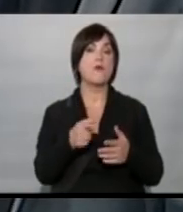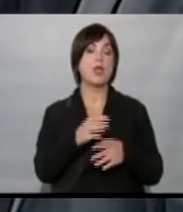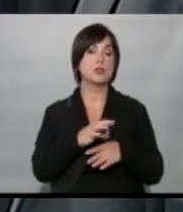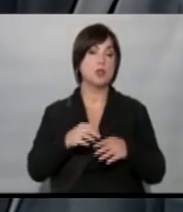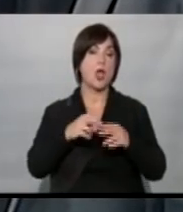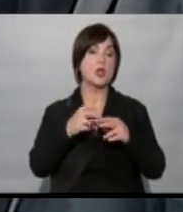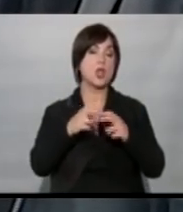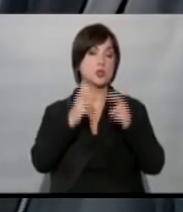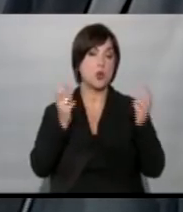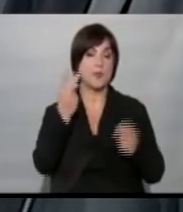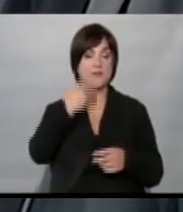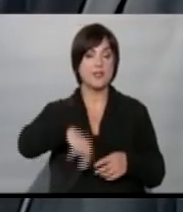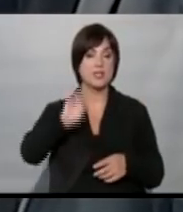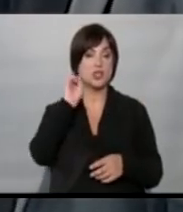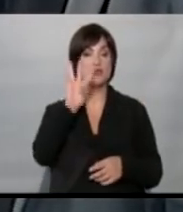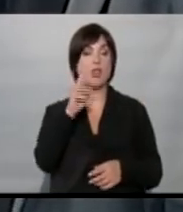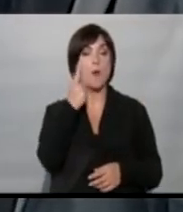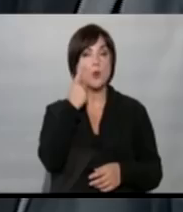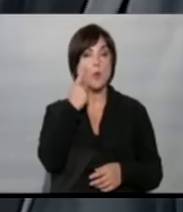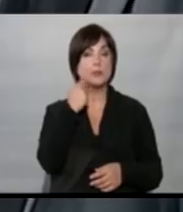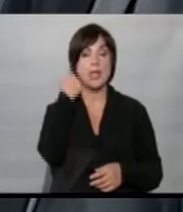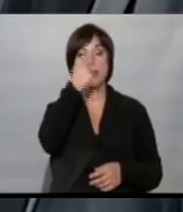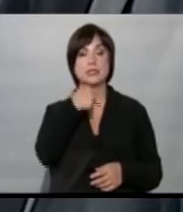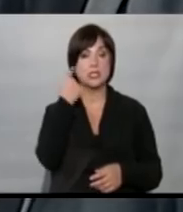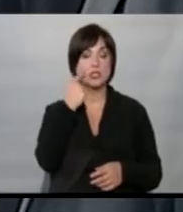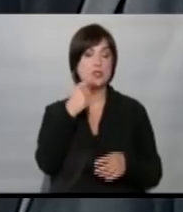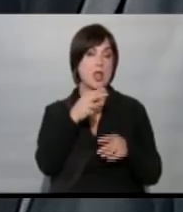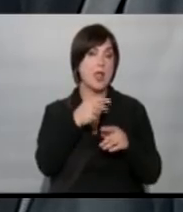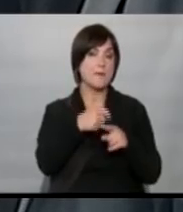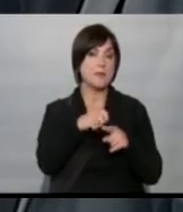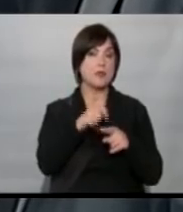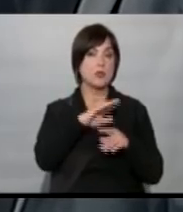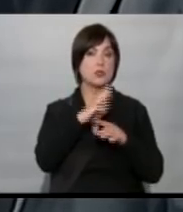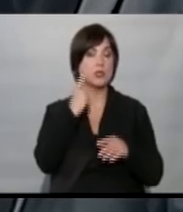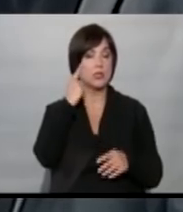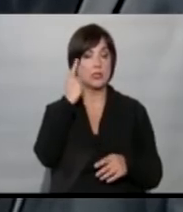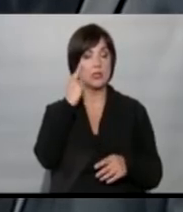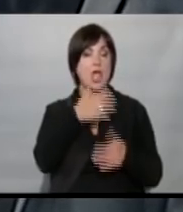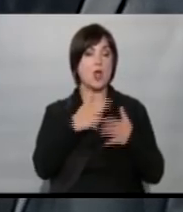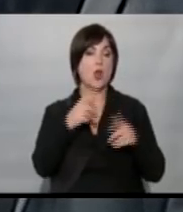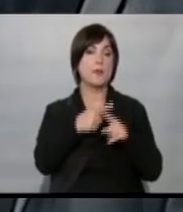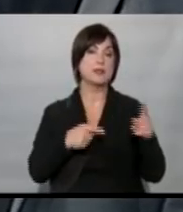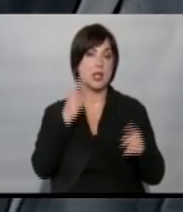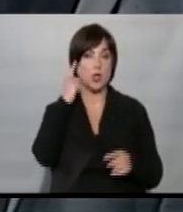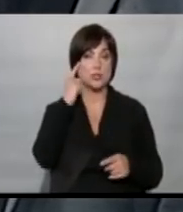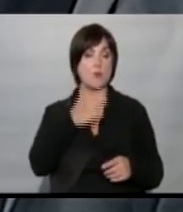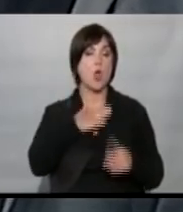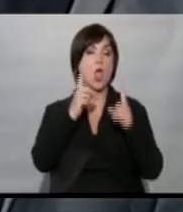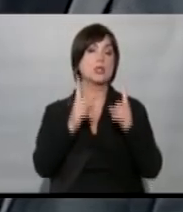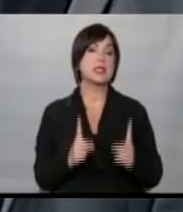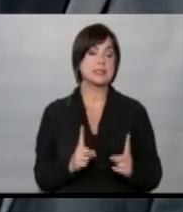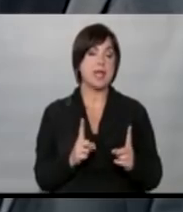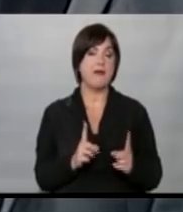Скопје 2014, обидот за идентитетски инженеринг. Лично ви го знаете, најголем е од јавността го знае и мојот став и